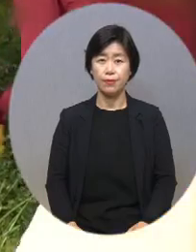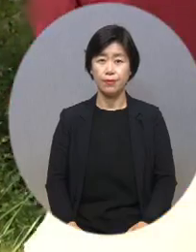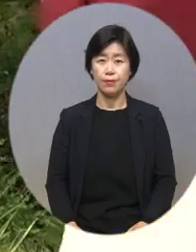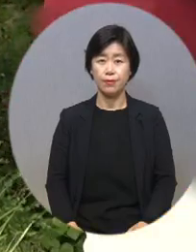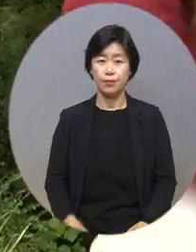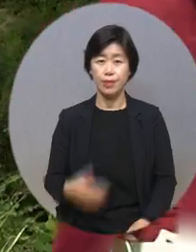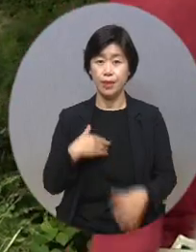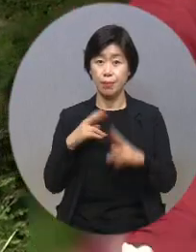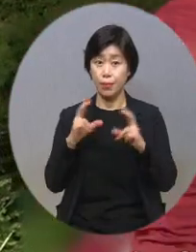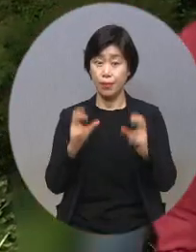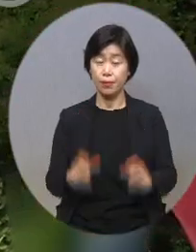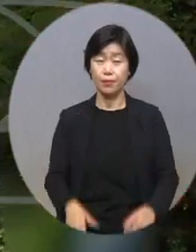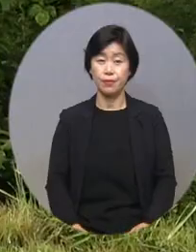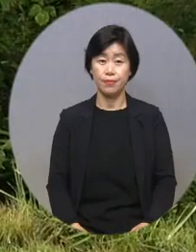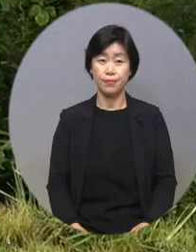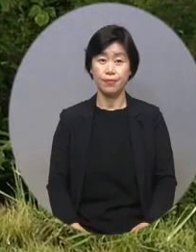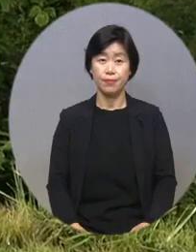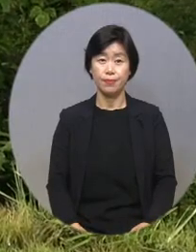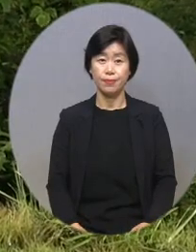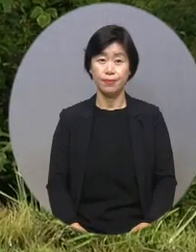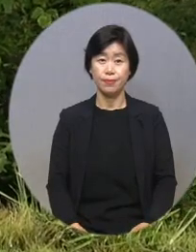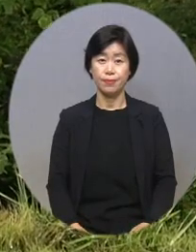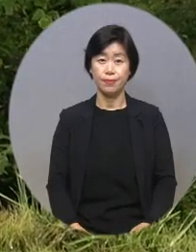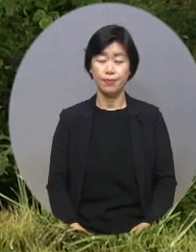넷볼? 넷볼!